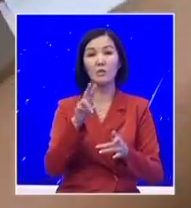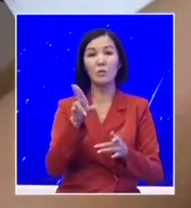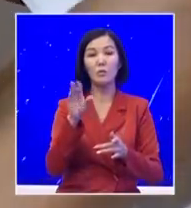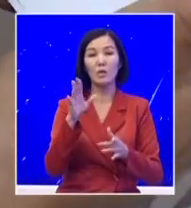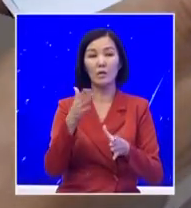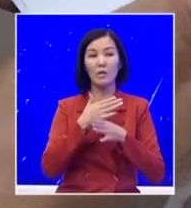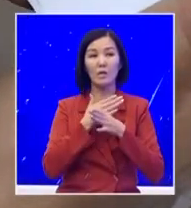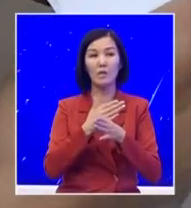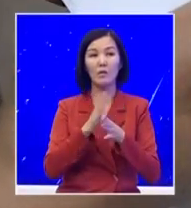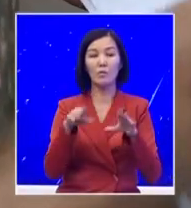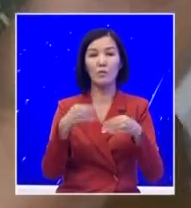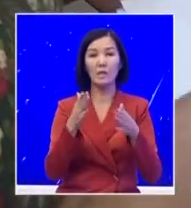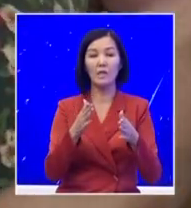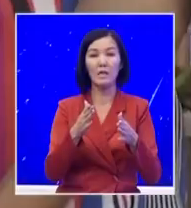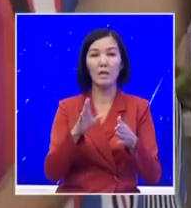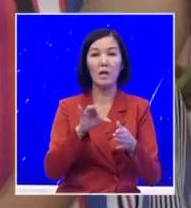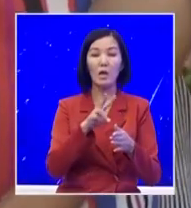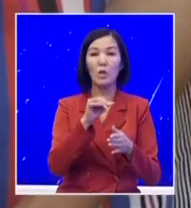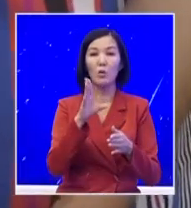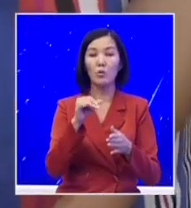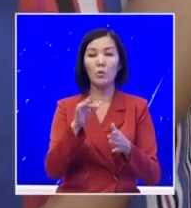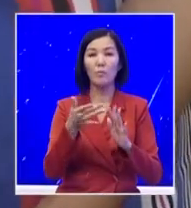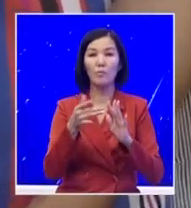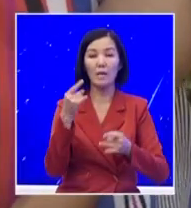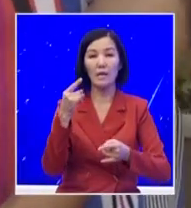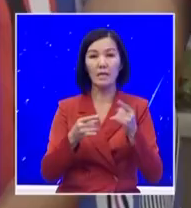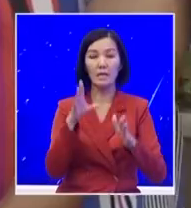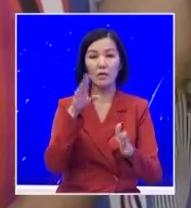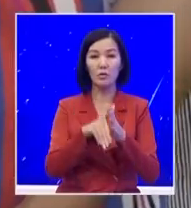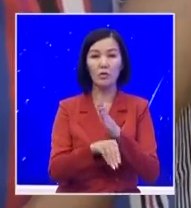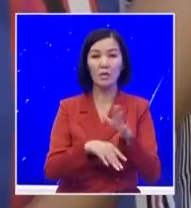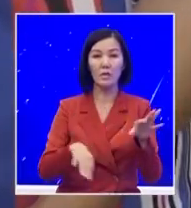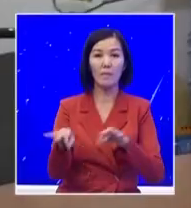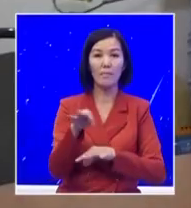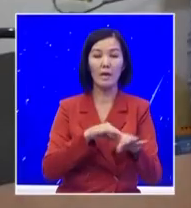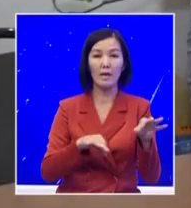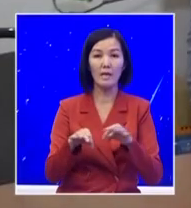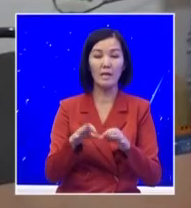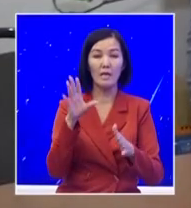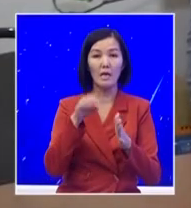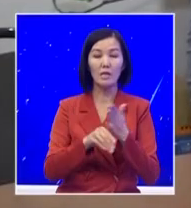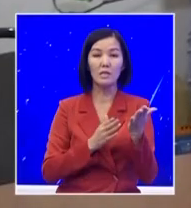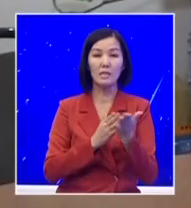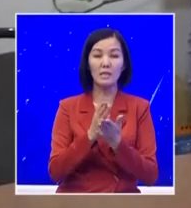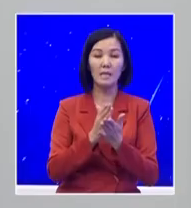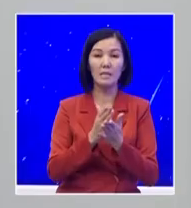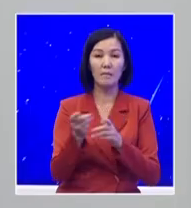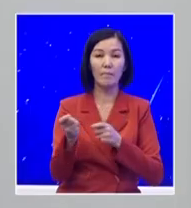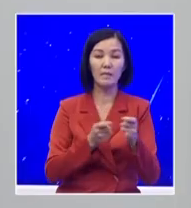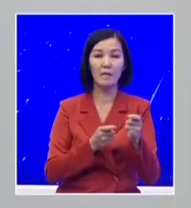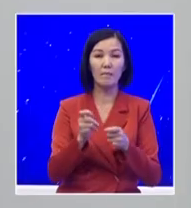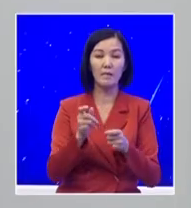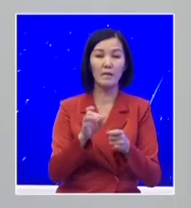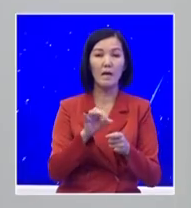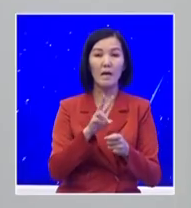арқылы тікелей көрсетіледі. YouTube арнада да жүктеледі. Айта кетейік, бұл проект облыстық ішкі саясат басқармасы мен азаматтық альянс